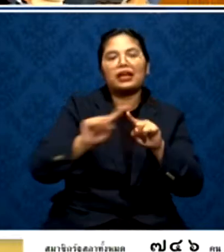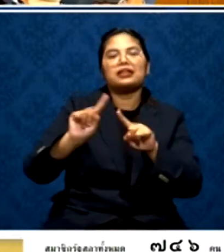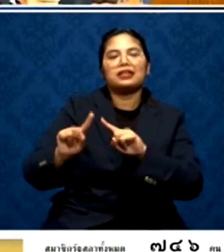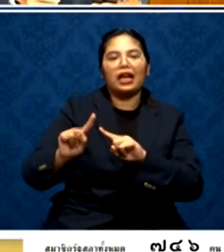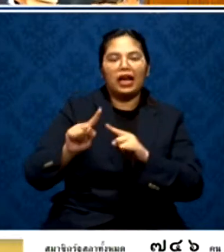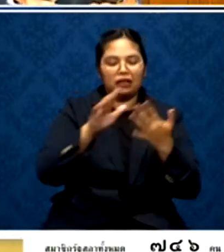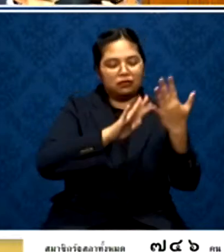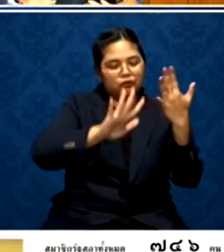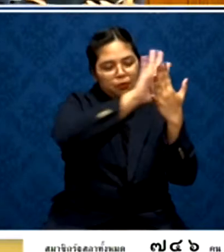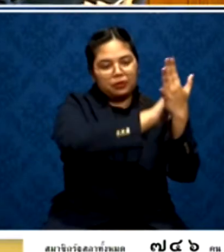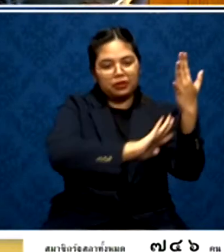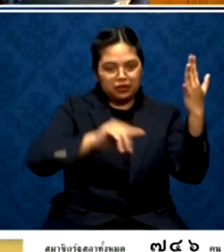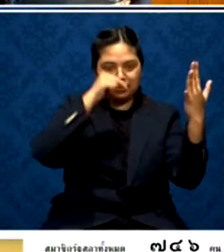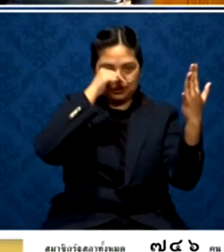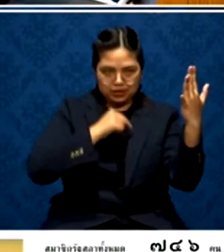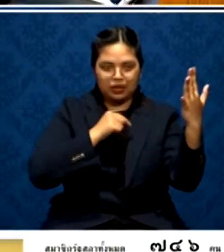พื้นที่ของประเทศ